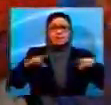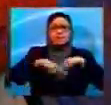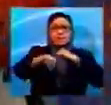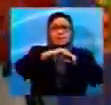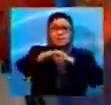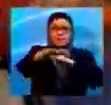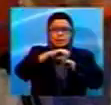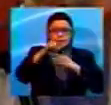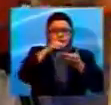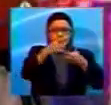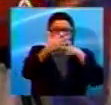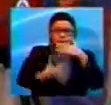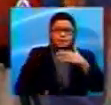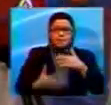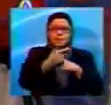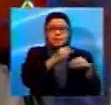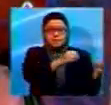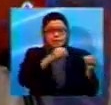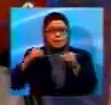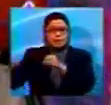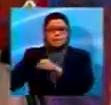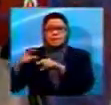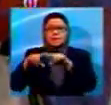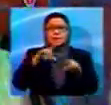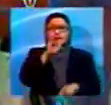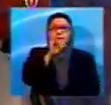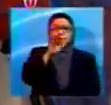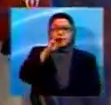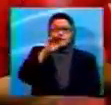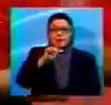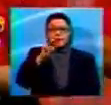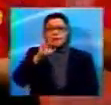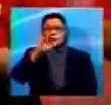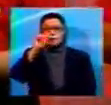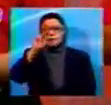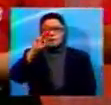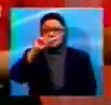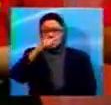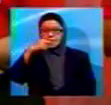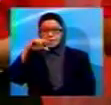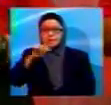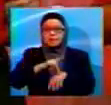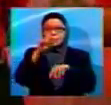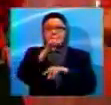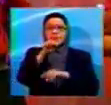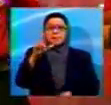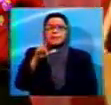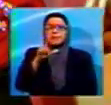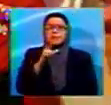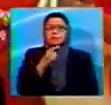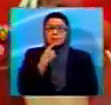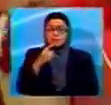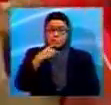darah negara dan Farma Niaga berhad di Damansara Kuala Lumpur sehubungan itu Kementerian kesihatan telah menjalankan aktiviti